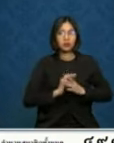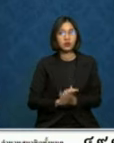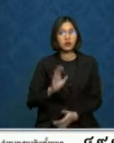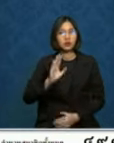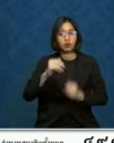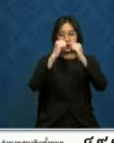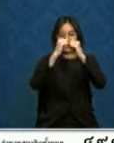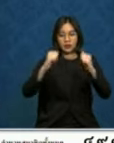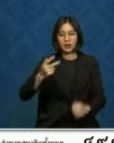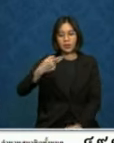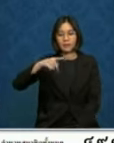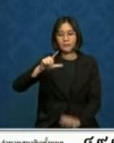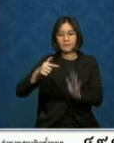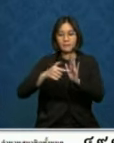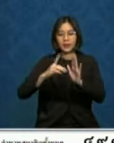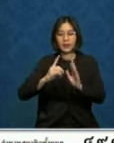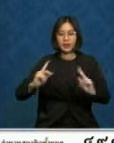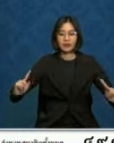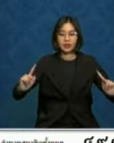สำนักงานปลัดกระทรวงแรงงาน